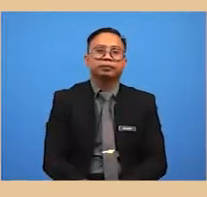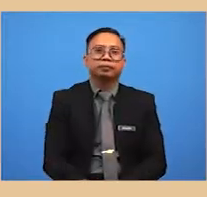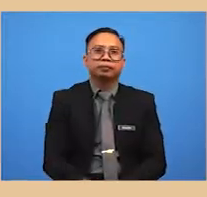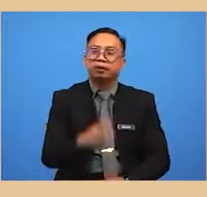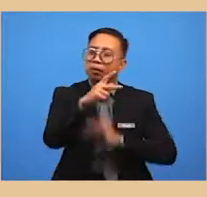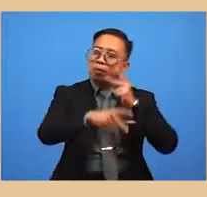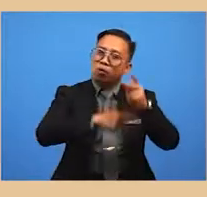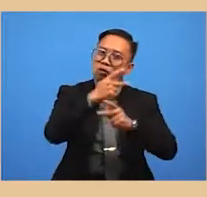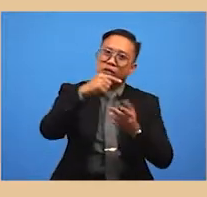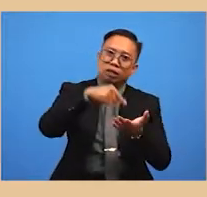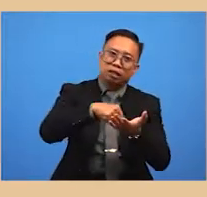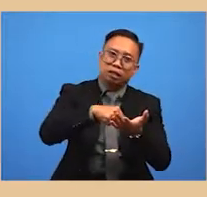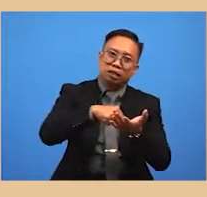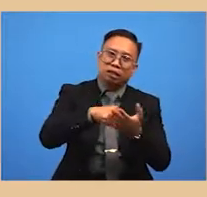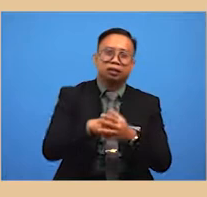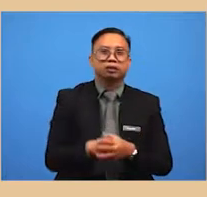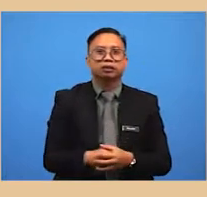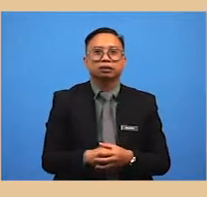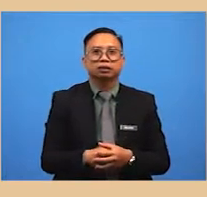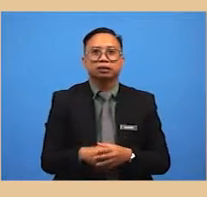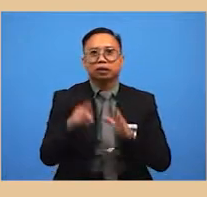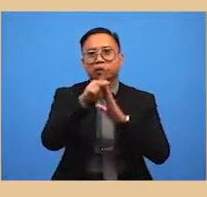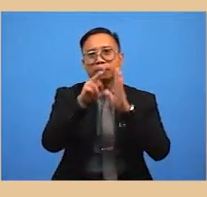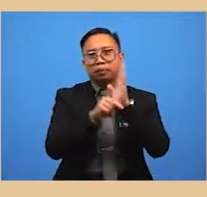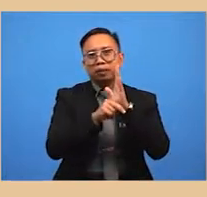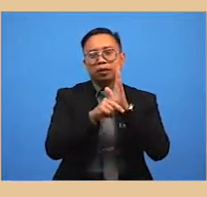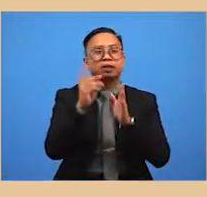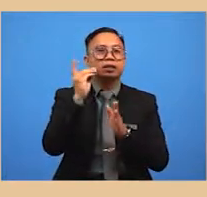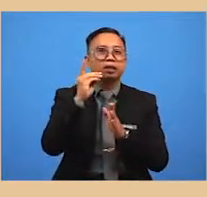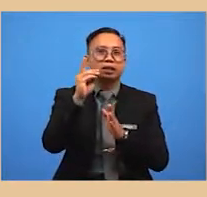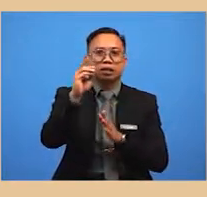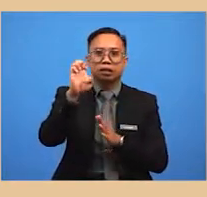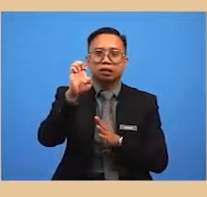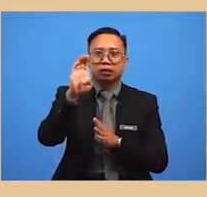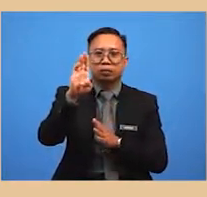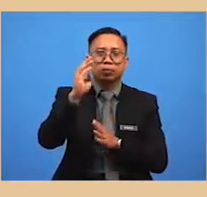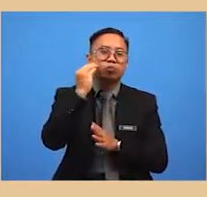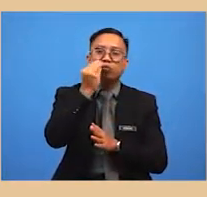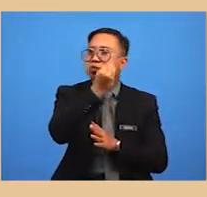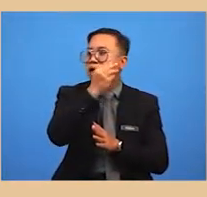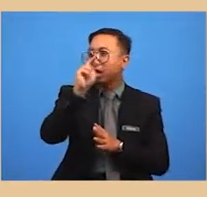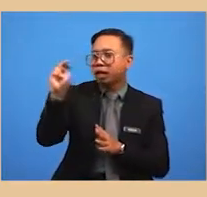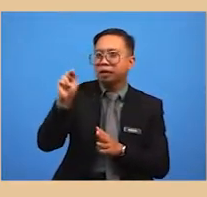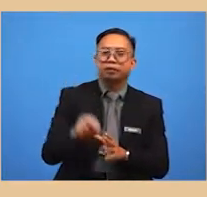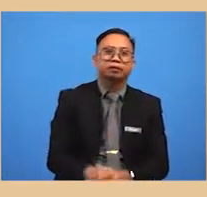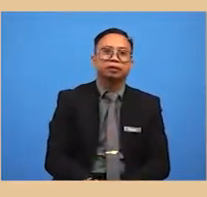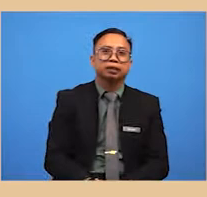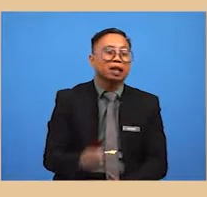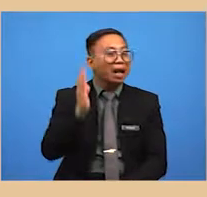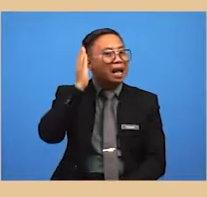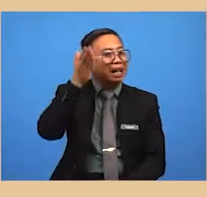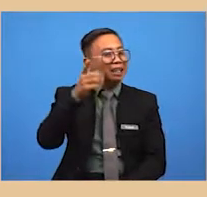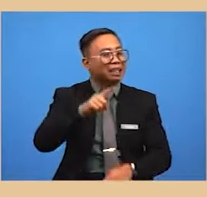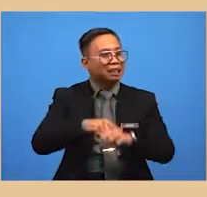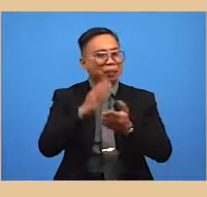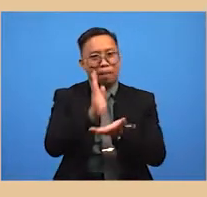Proses ini dikenali sebagai pendebungaan. Pendebungaan ini akan dibantu